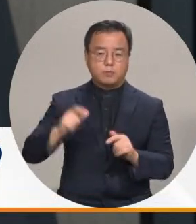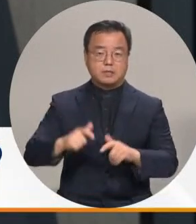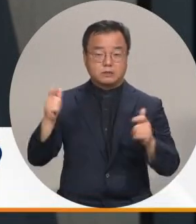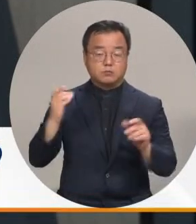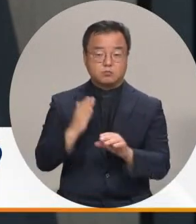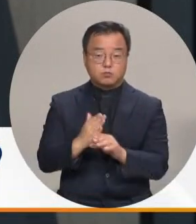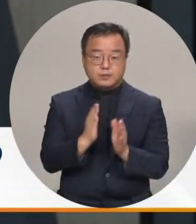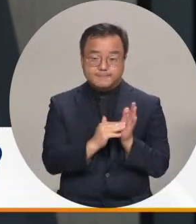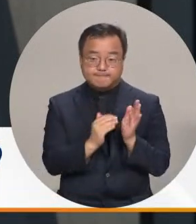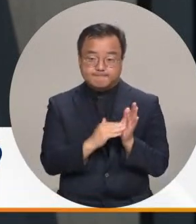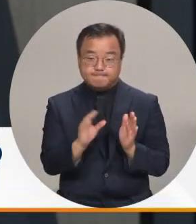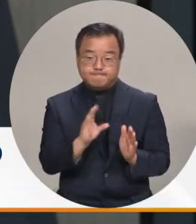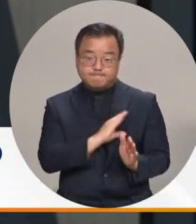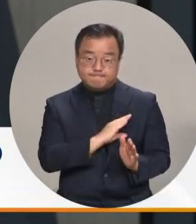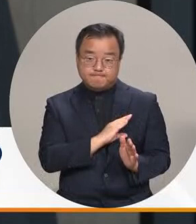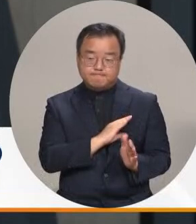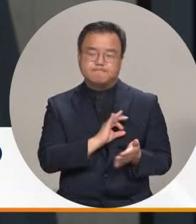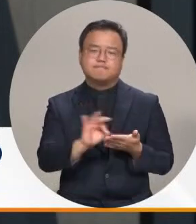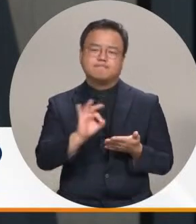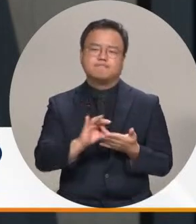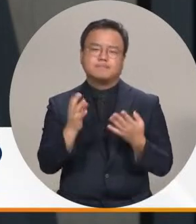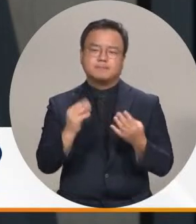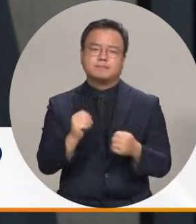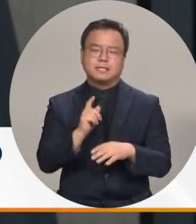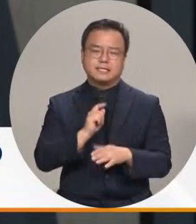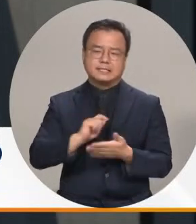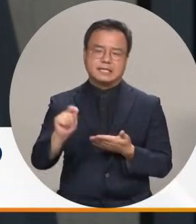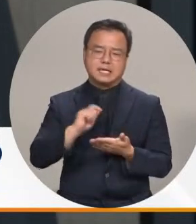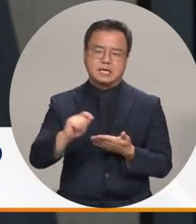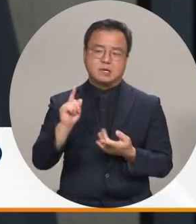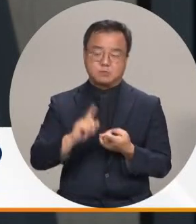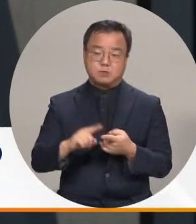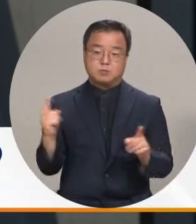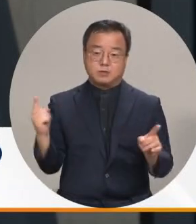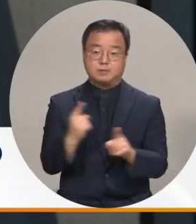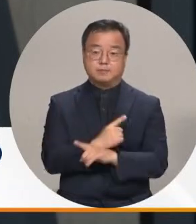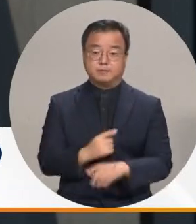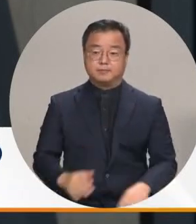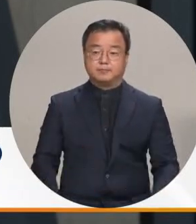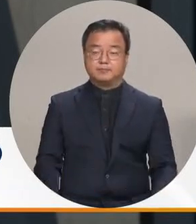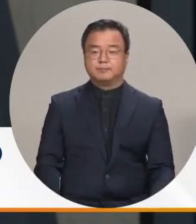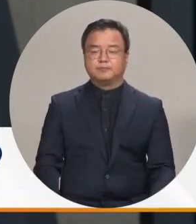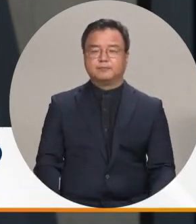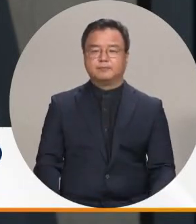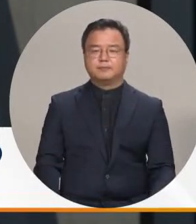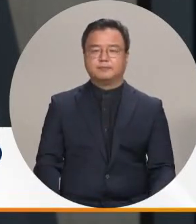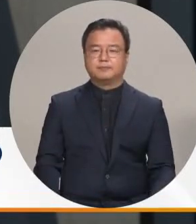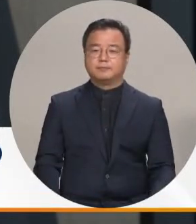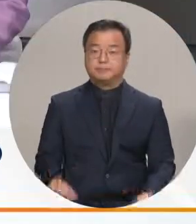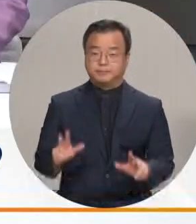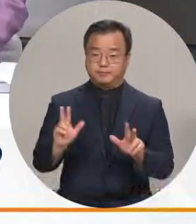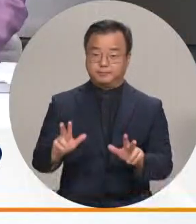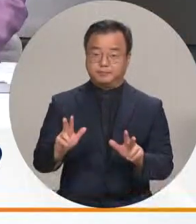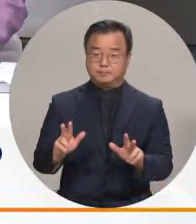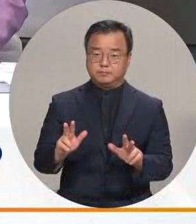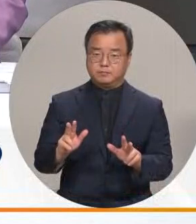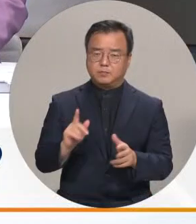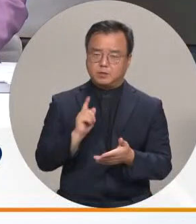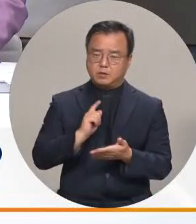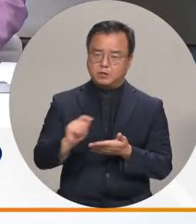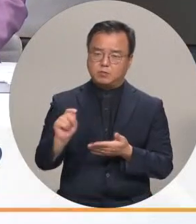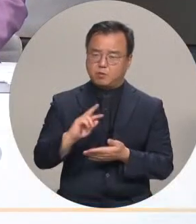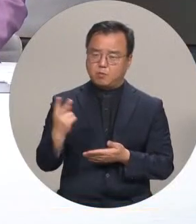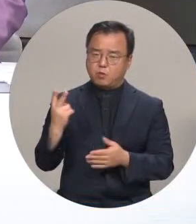익명성이 필요해서 텔레그램이란 플랫폼으로 옮겨 갔습니다네 지금 플랫폼을 옮겨가면서 성행하고